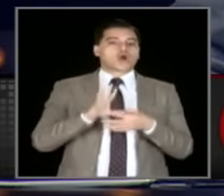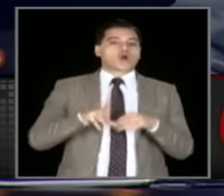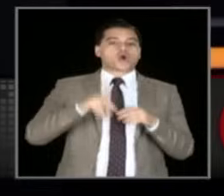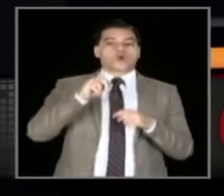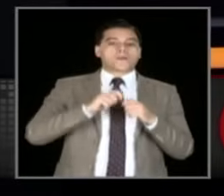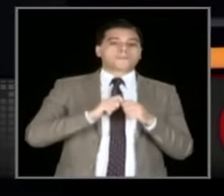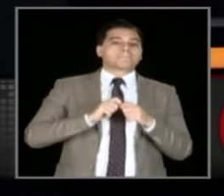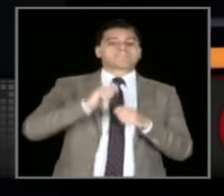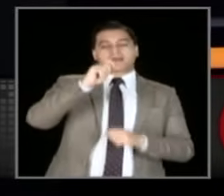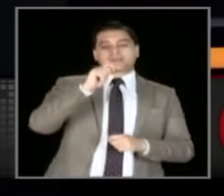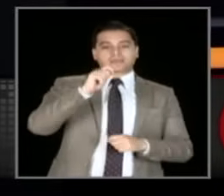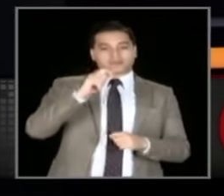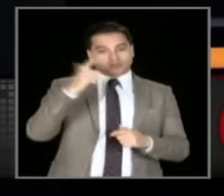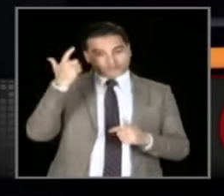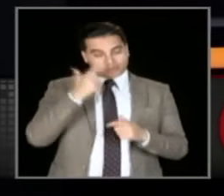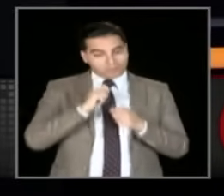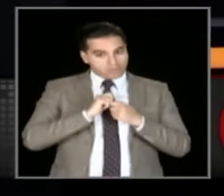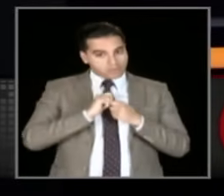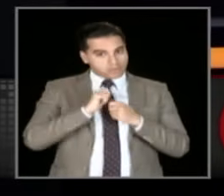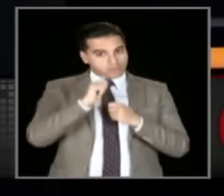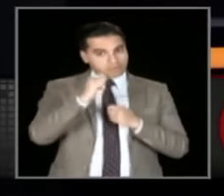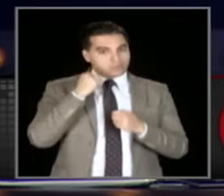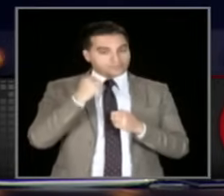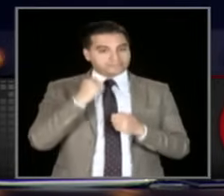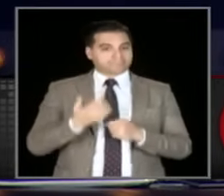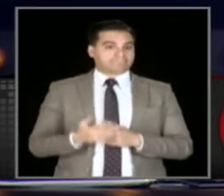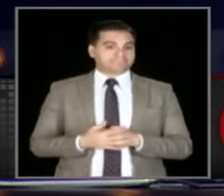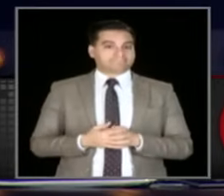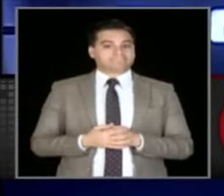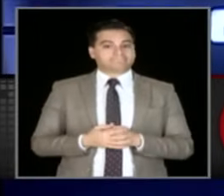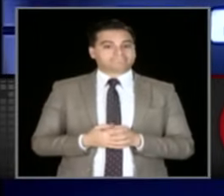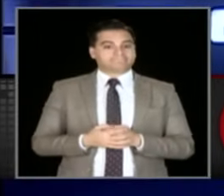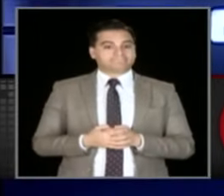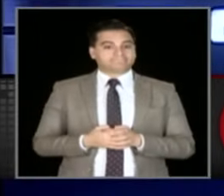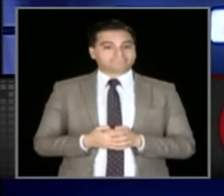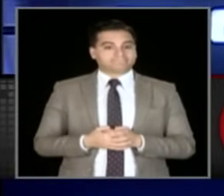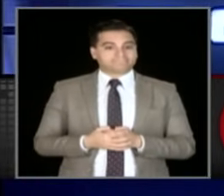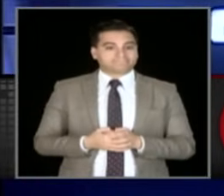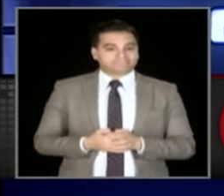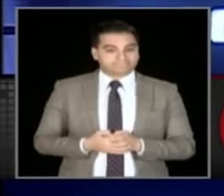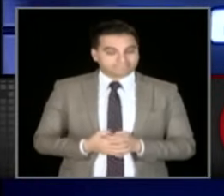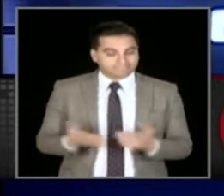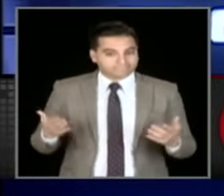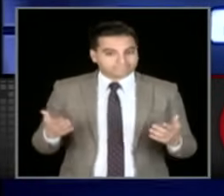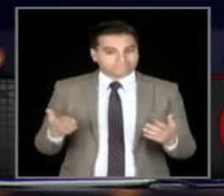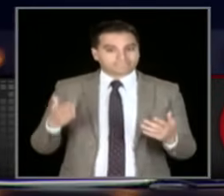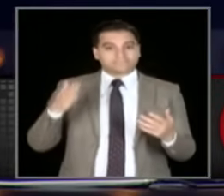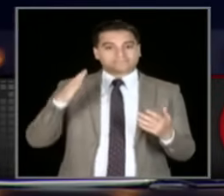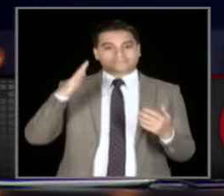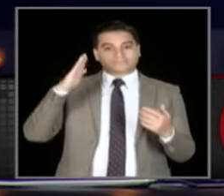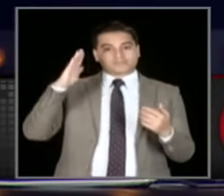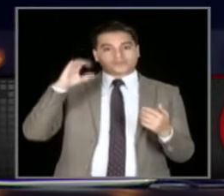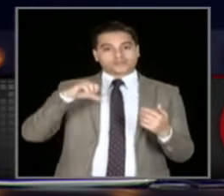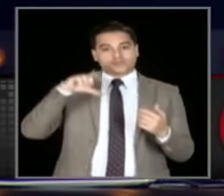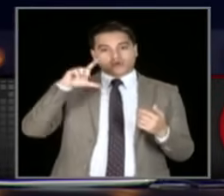6.16 مليون كيلومتر مربع من الشمس. جامعة سويس 10 نقاط. سولار باركر. باركر سولر أو